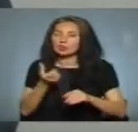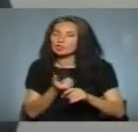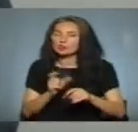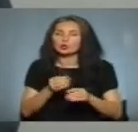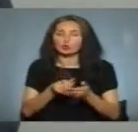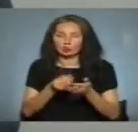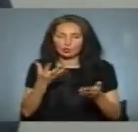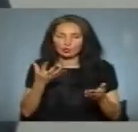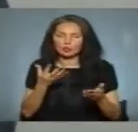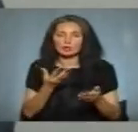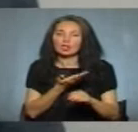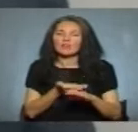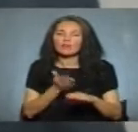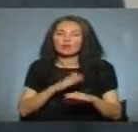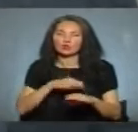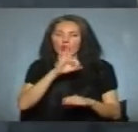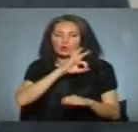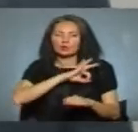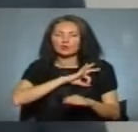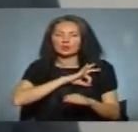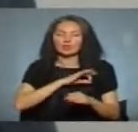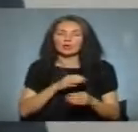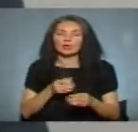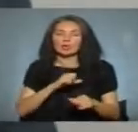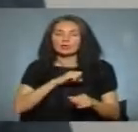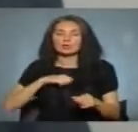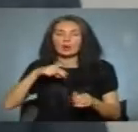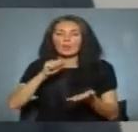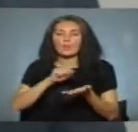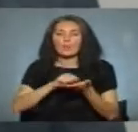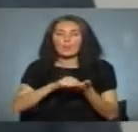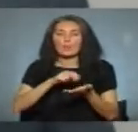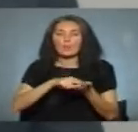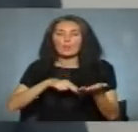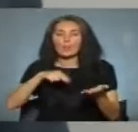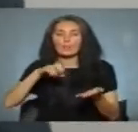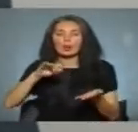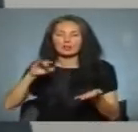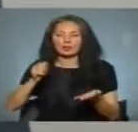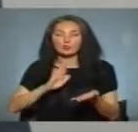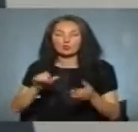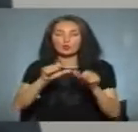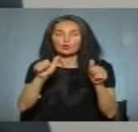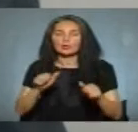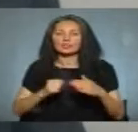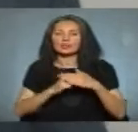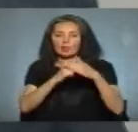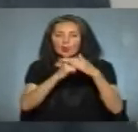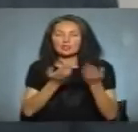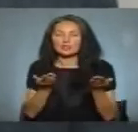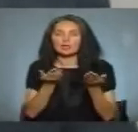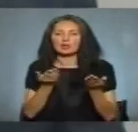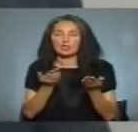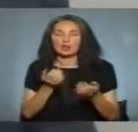важче користування. Сам патент буде оформляти, звичайно, на базі, там де працюють науковці, на базі